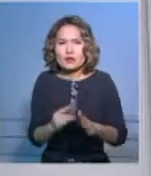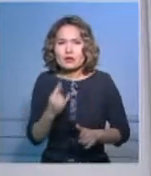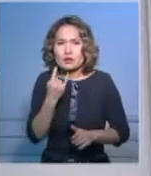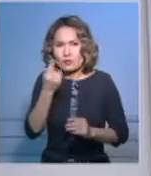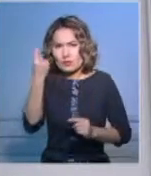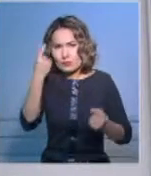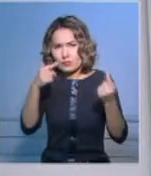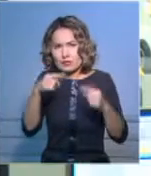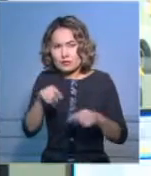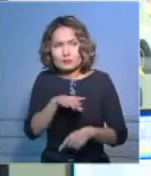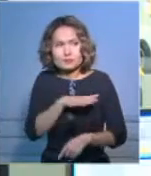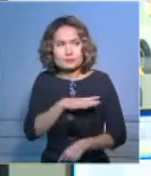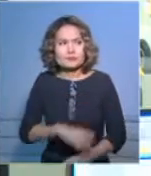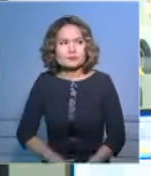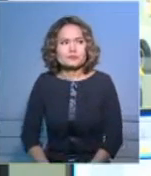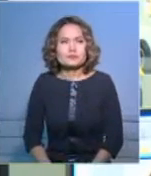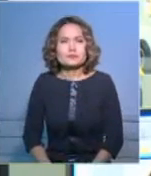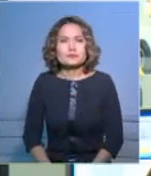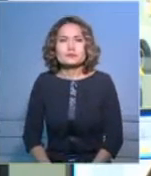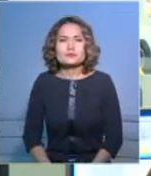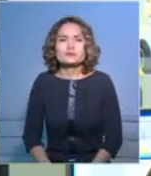бастап тұр.